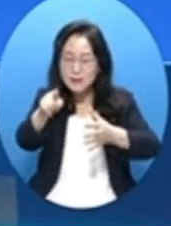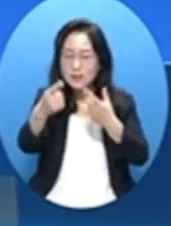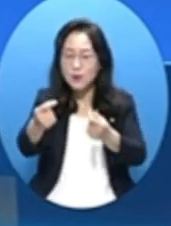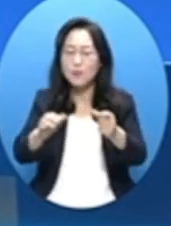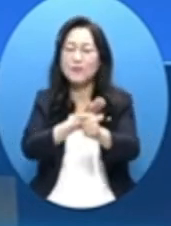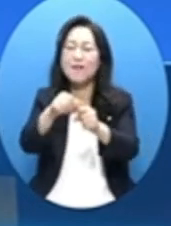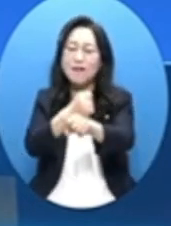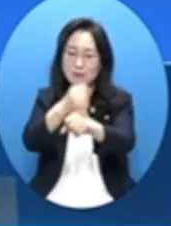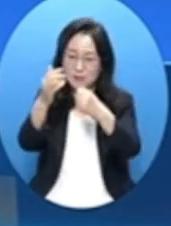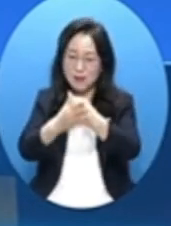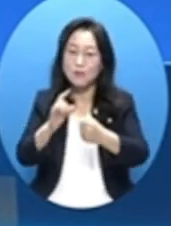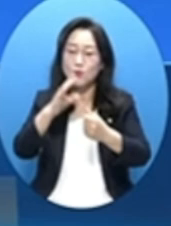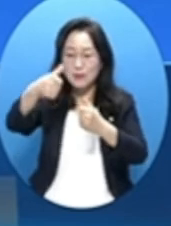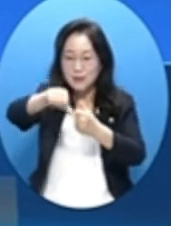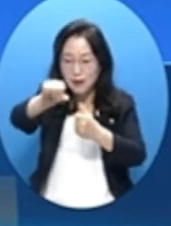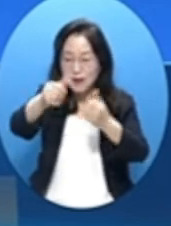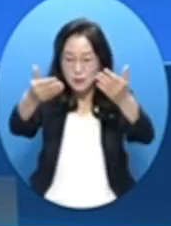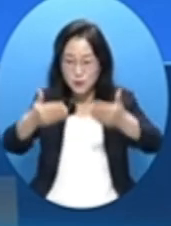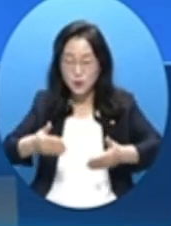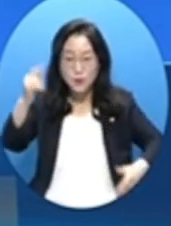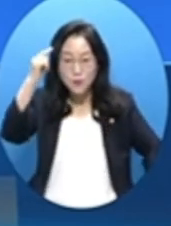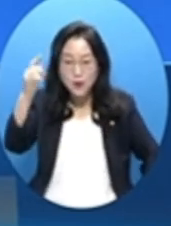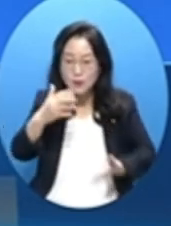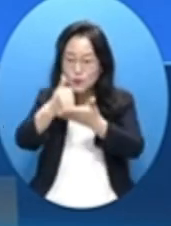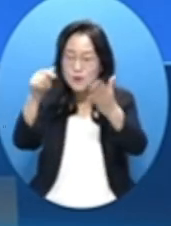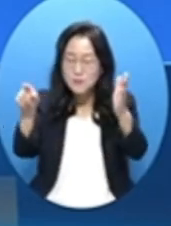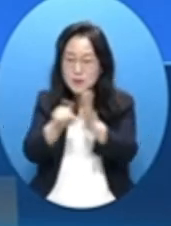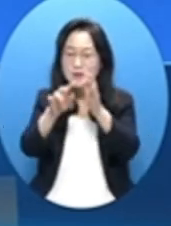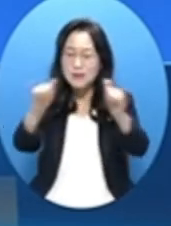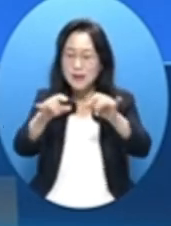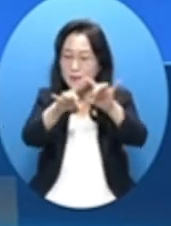사랑하사 독생자를 주셨으니 이는 그를 믿는 자마다